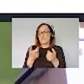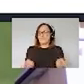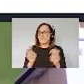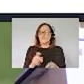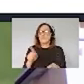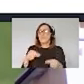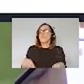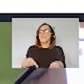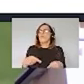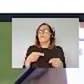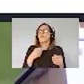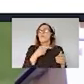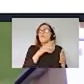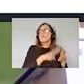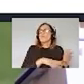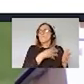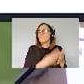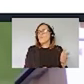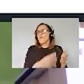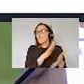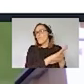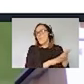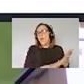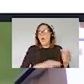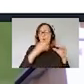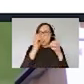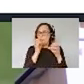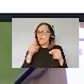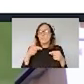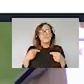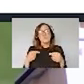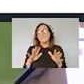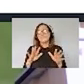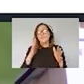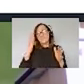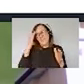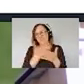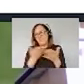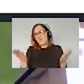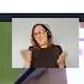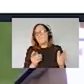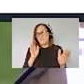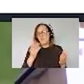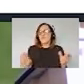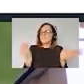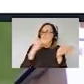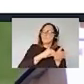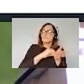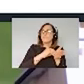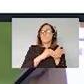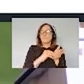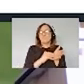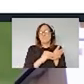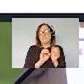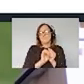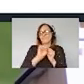nie powiedziałam o formularzach Google'a, ale jakby to też nie, one są dość znane, dołączę też tutorial